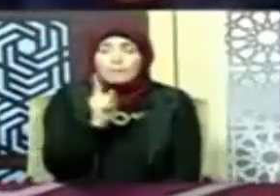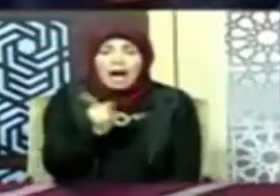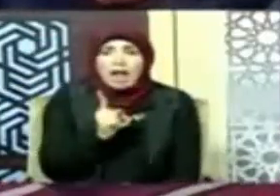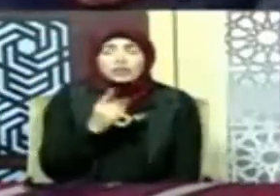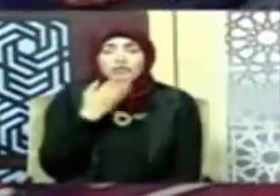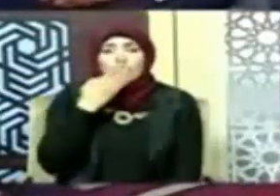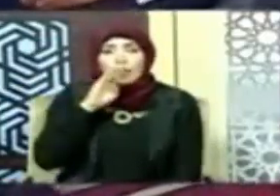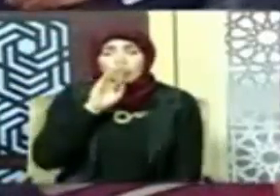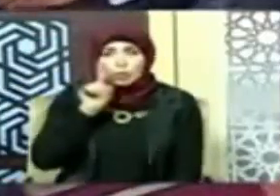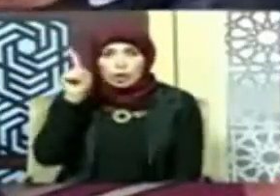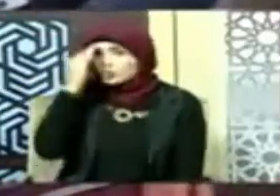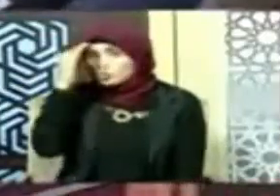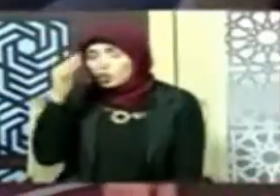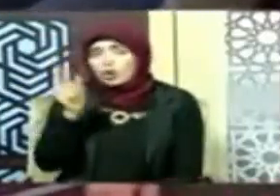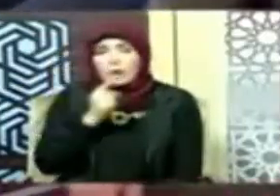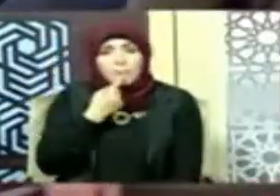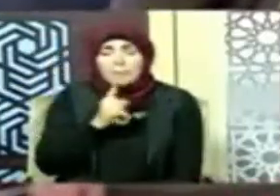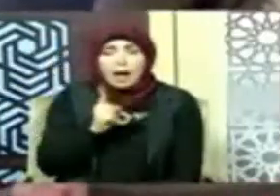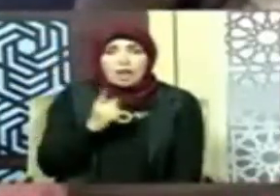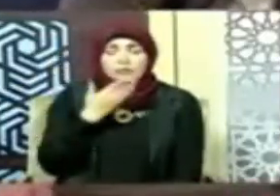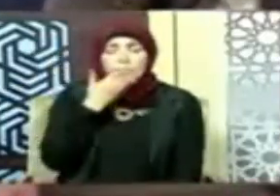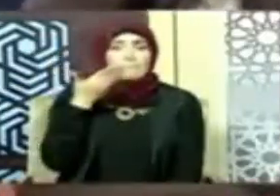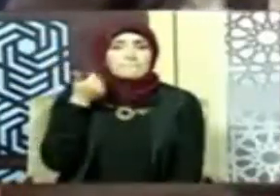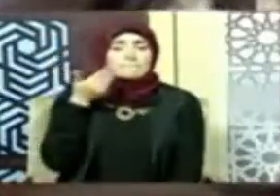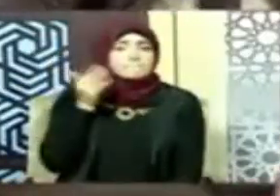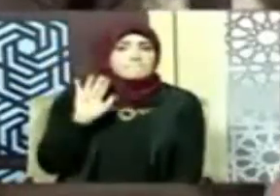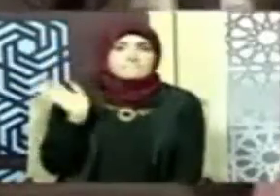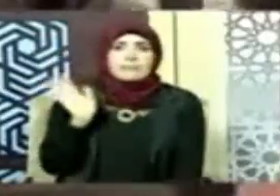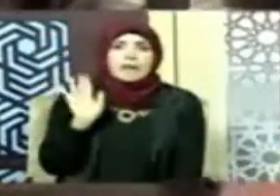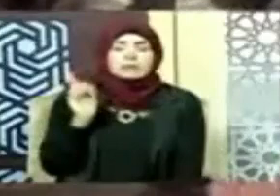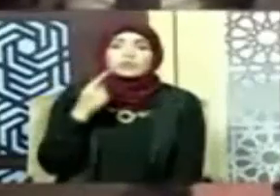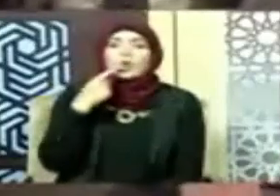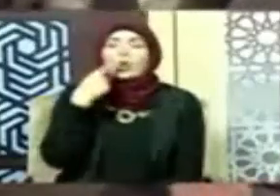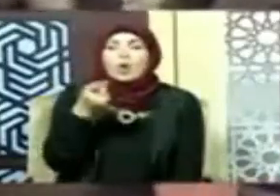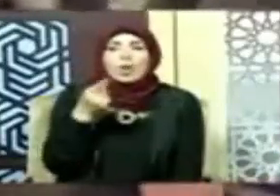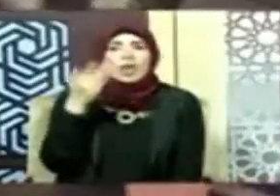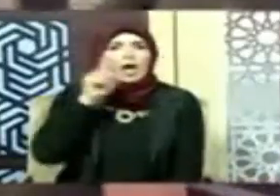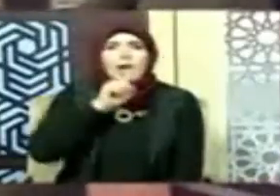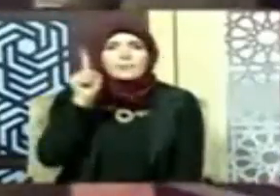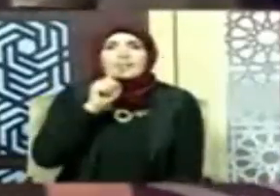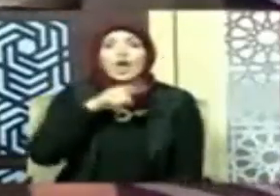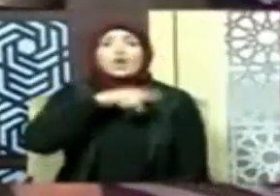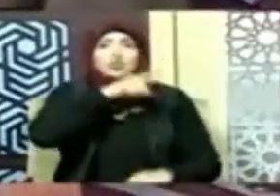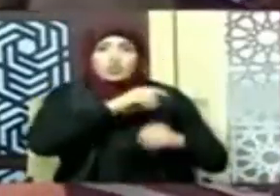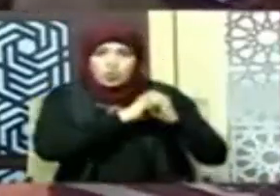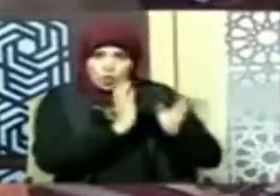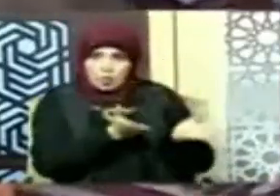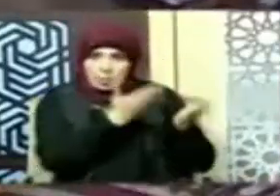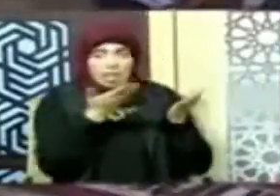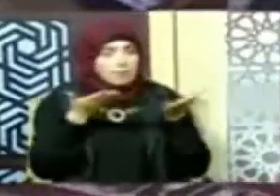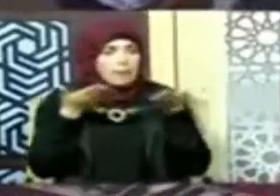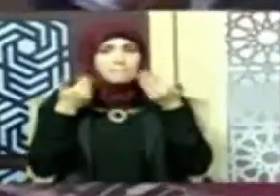في حق المنعم عندما قال: وما أظن الساعة قائمة،